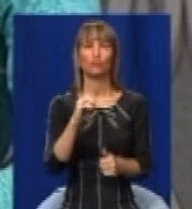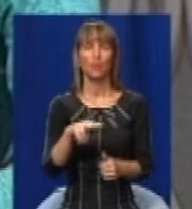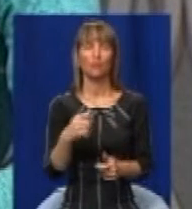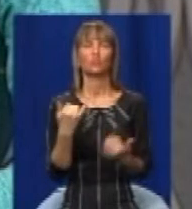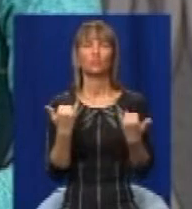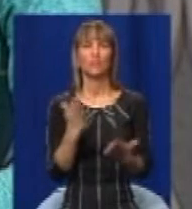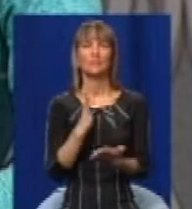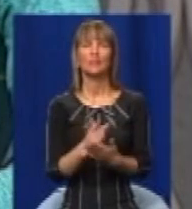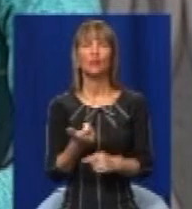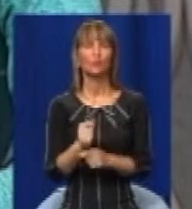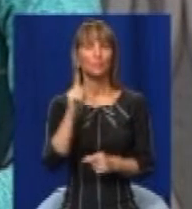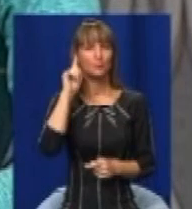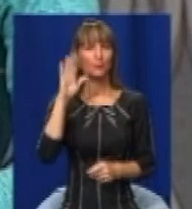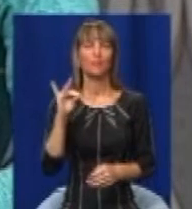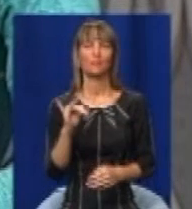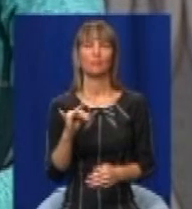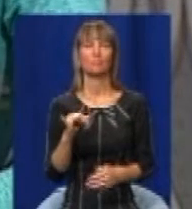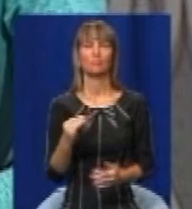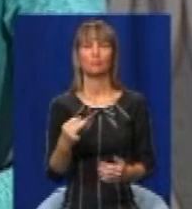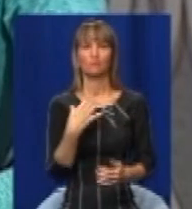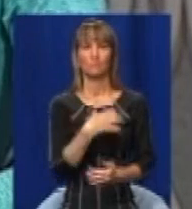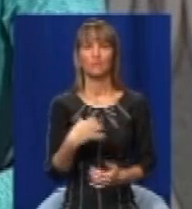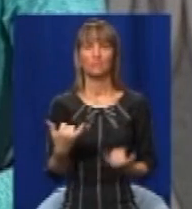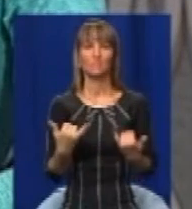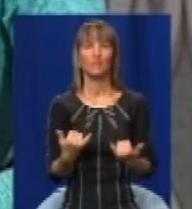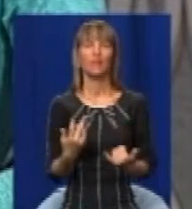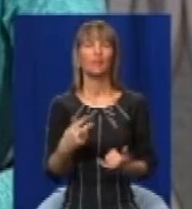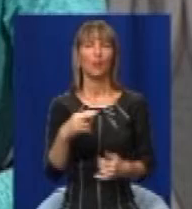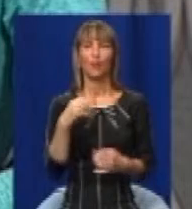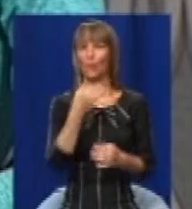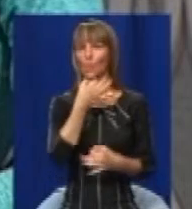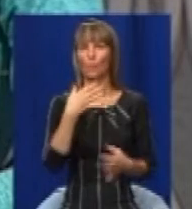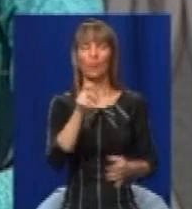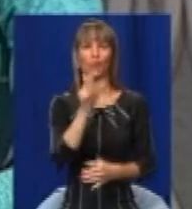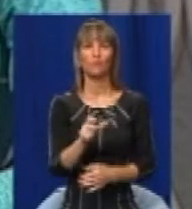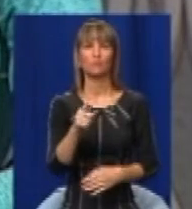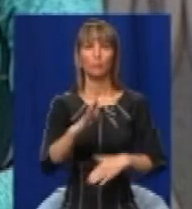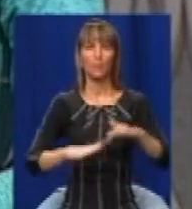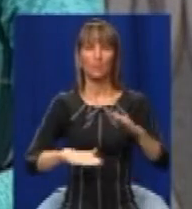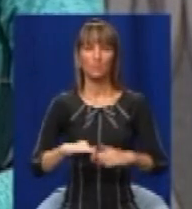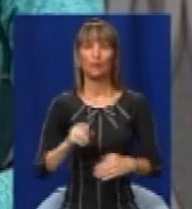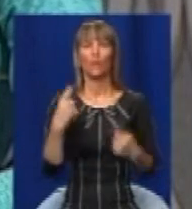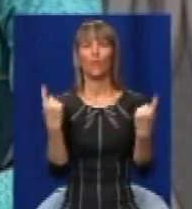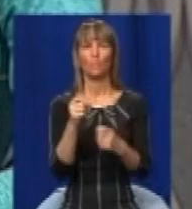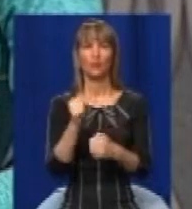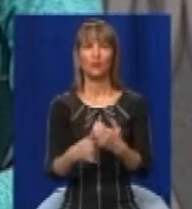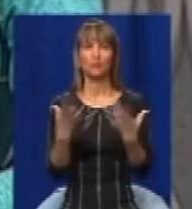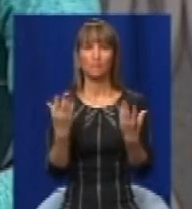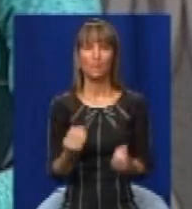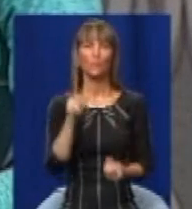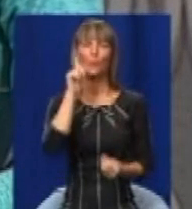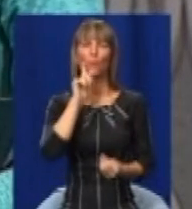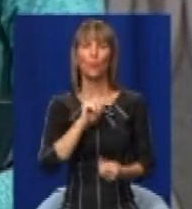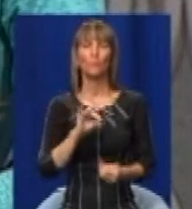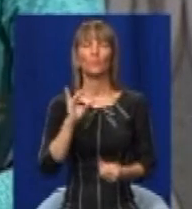є досить таки популярним і актуальним, ну, для будь-яких осіб. Тобто, він практичний, повсякденний, зручний.